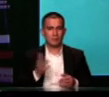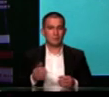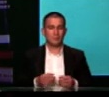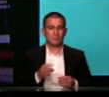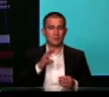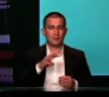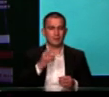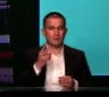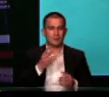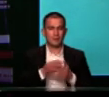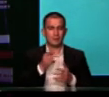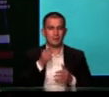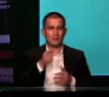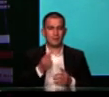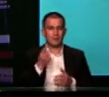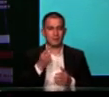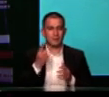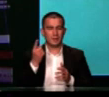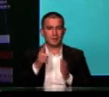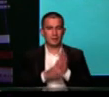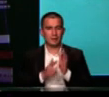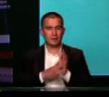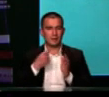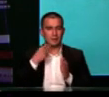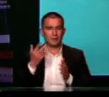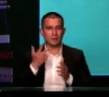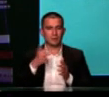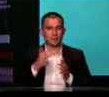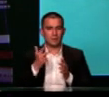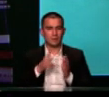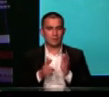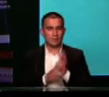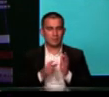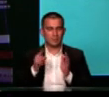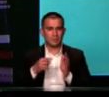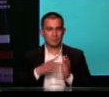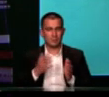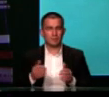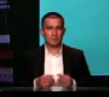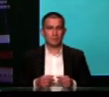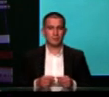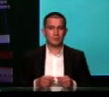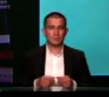3 qoldiq hosil bo'ldi. M4 20 ning 7-chi darajasi